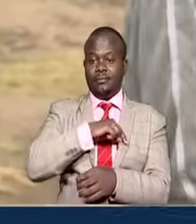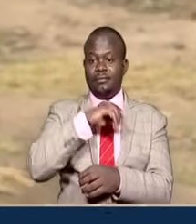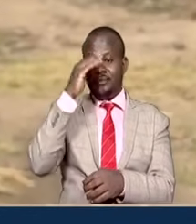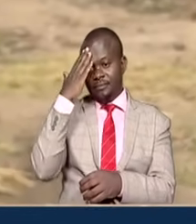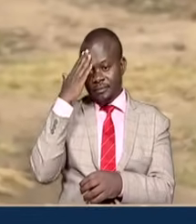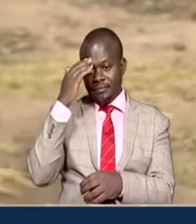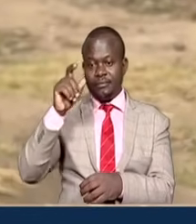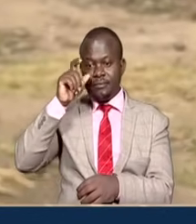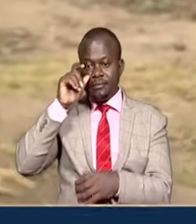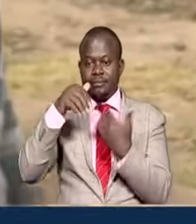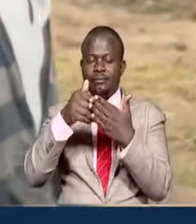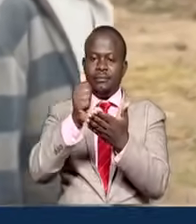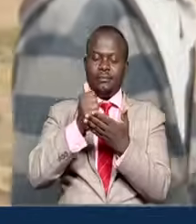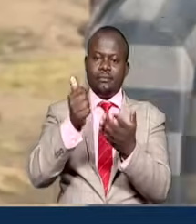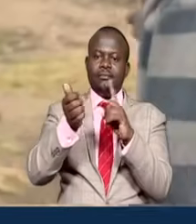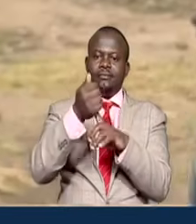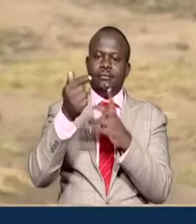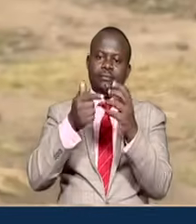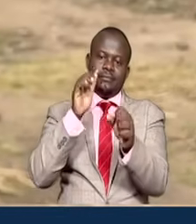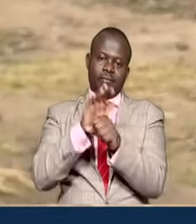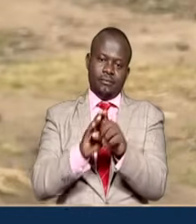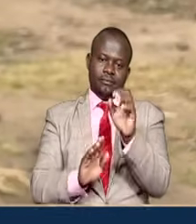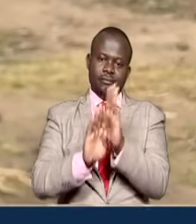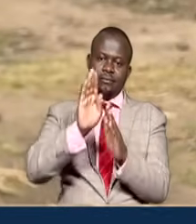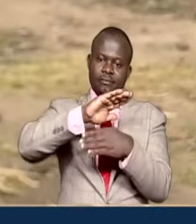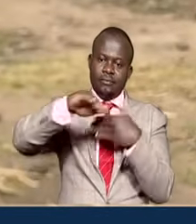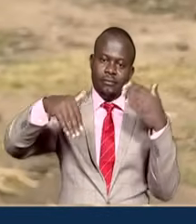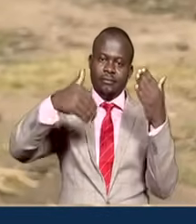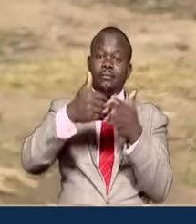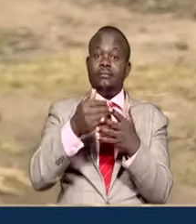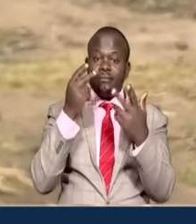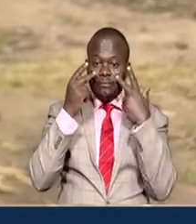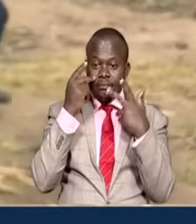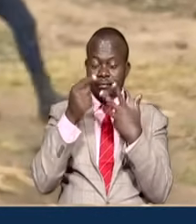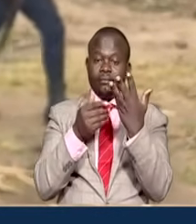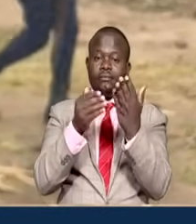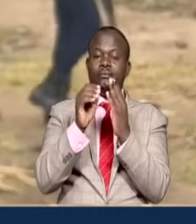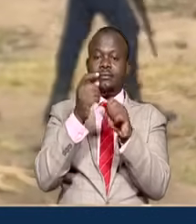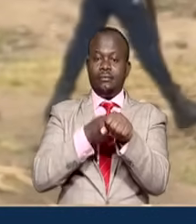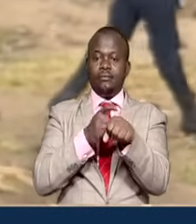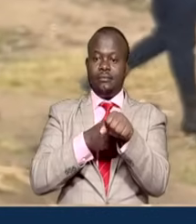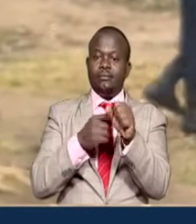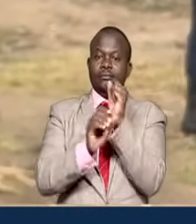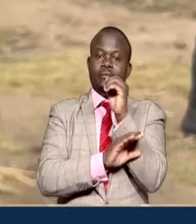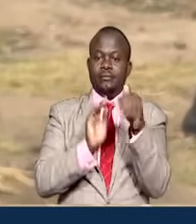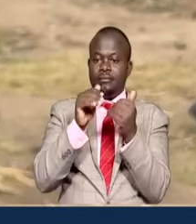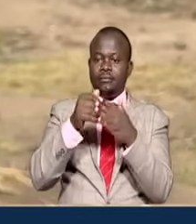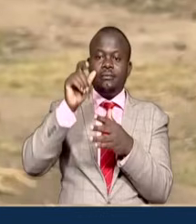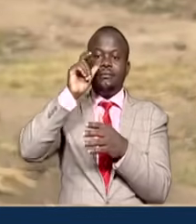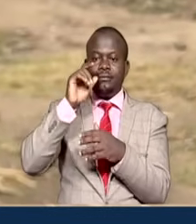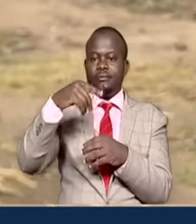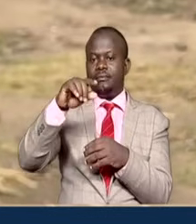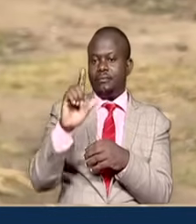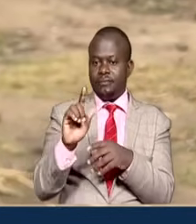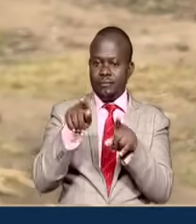umukandida Paul Kagame yatugejeje kuri byinshi. Iri terambere ryose ubona hano muri Musanze no mu gihugu hose ni Paul Kagame. PL rero